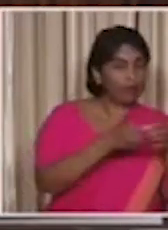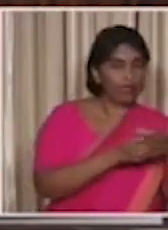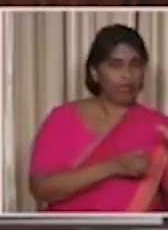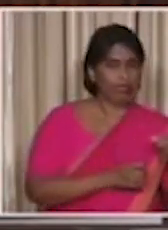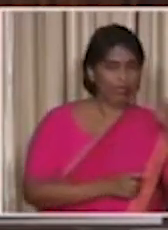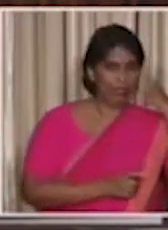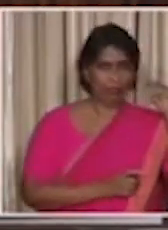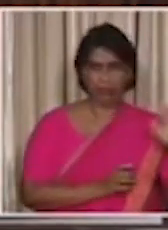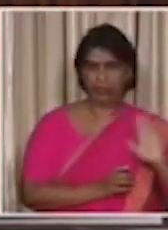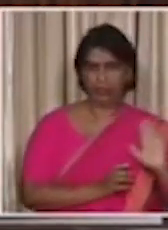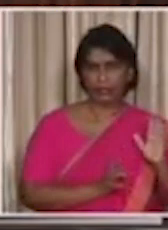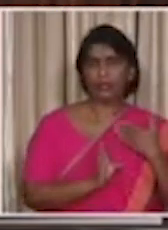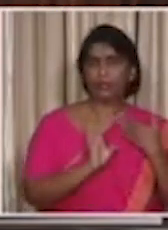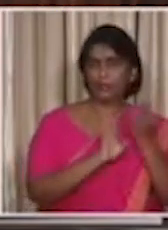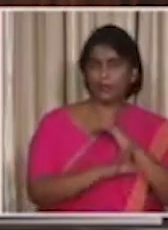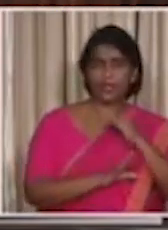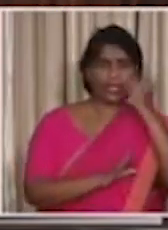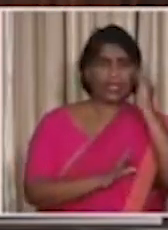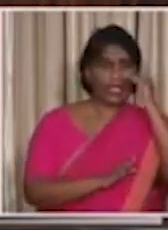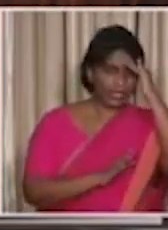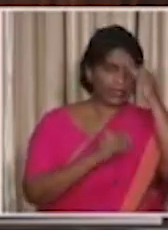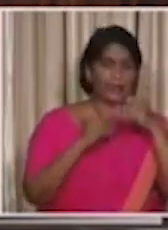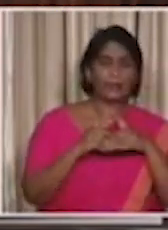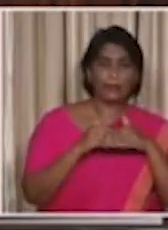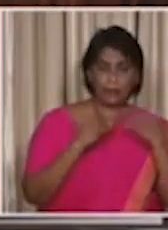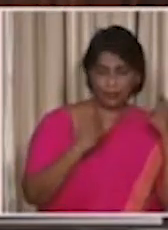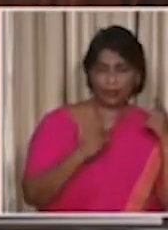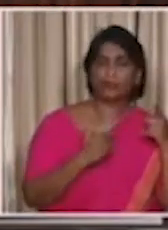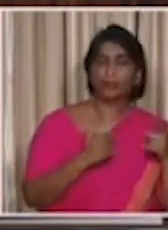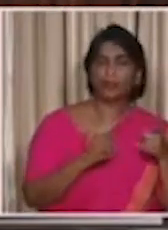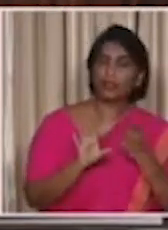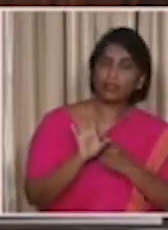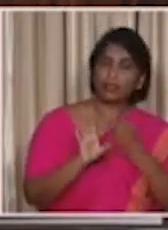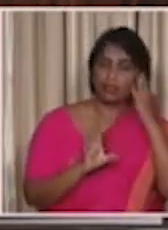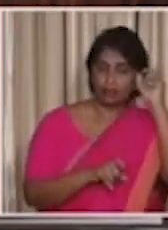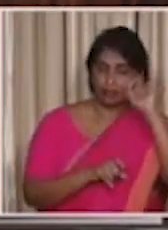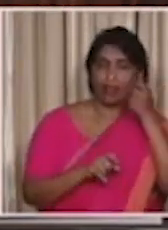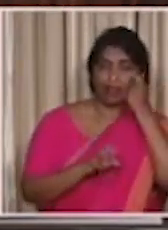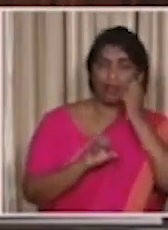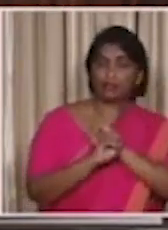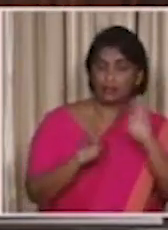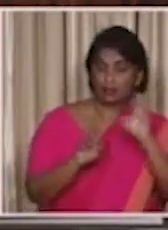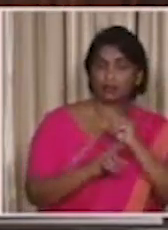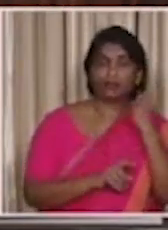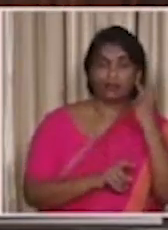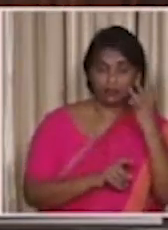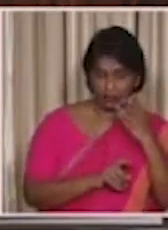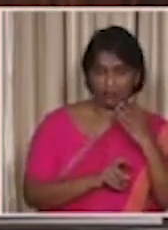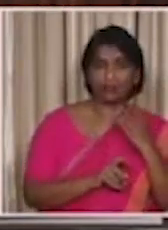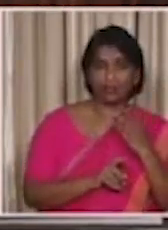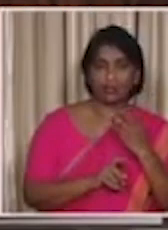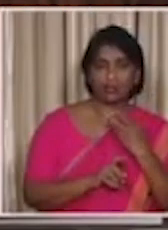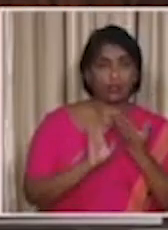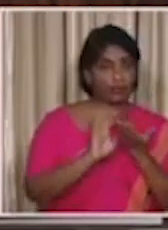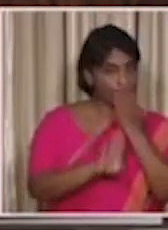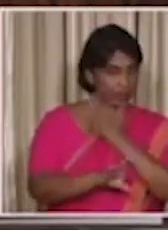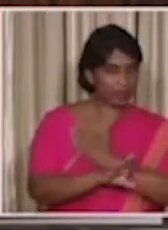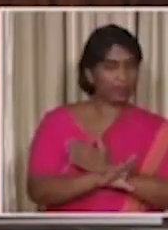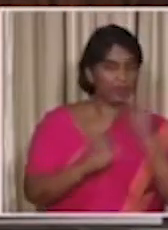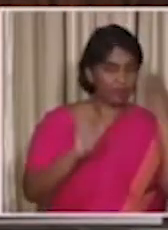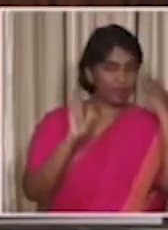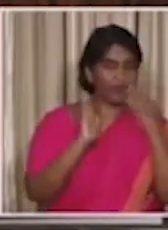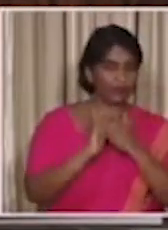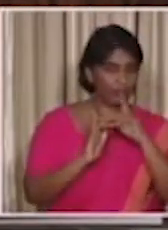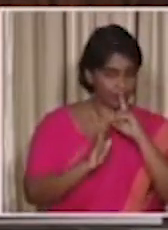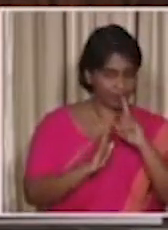නෙමෙයි. පසුගිය සන්ඩේ ටයිම්ස් පුවත්පත ඔස්සේ තරුණ තරුණියන් අදහස් දැක්වූ කීපයක් ගැන මම මීට කලින් අවධානය